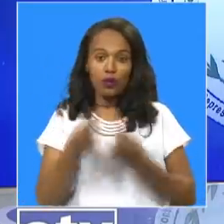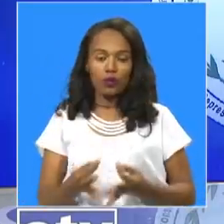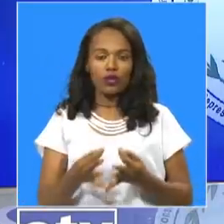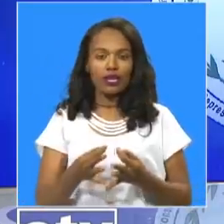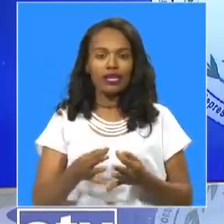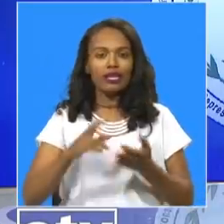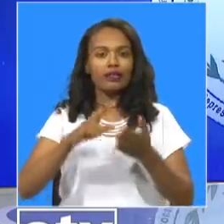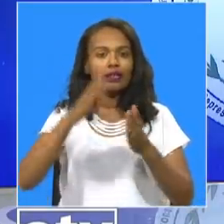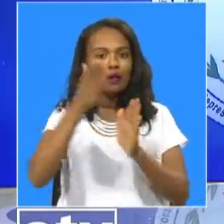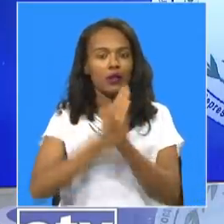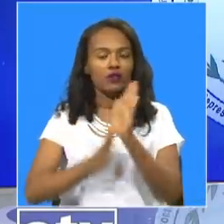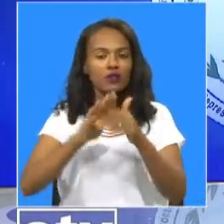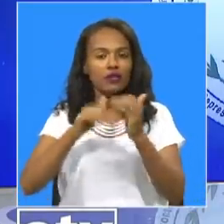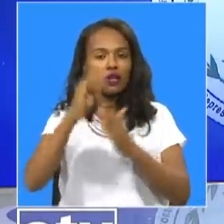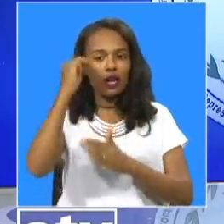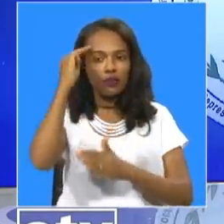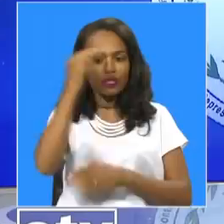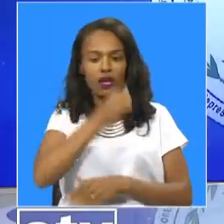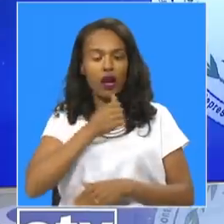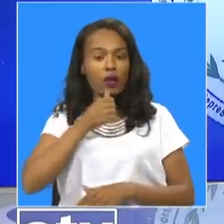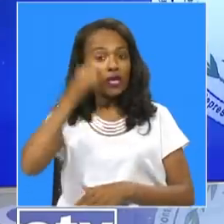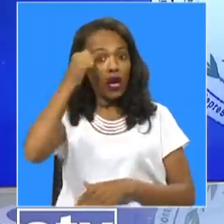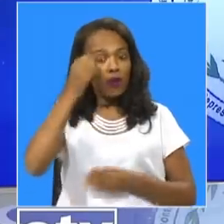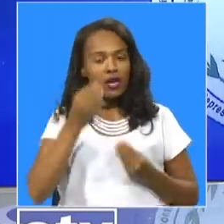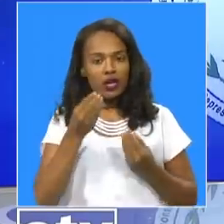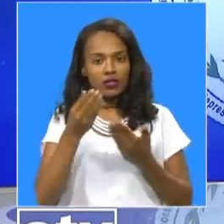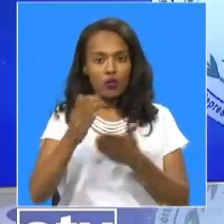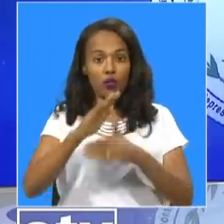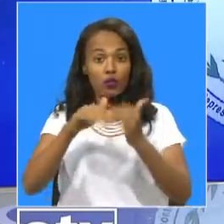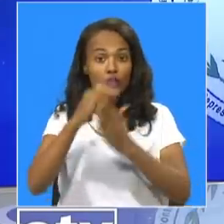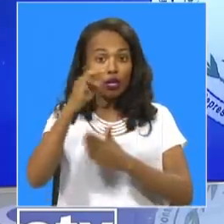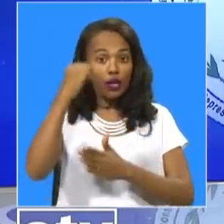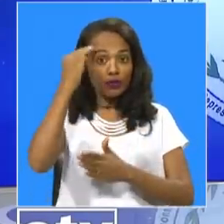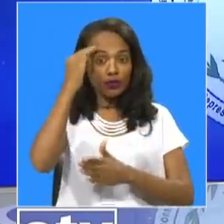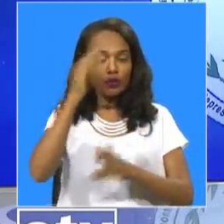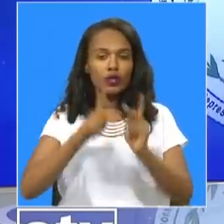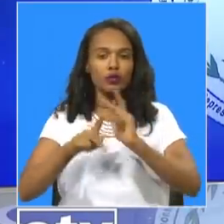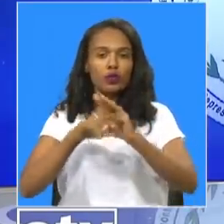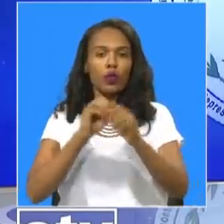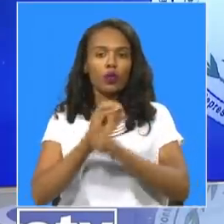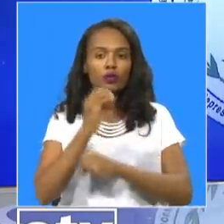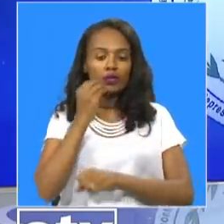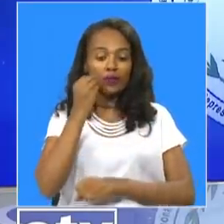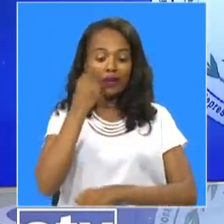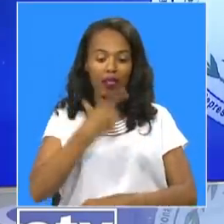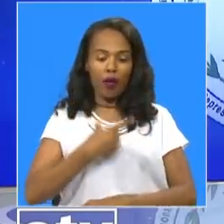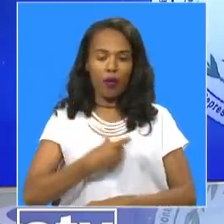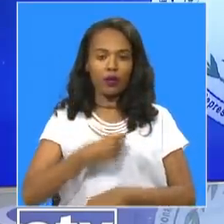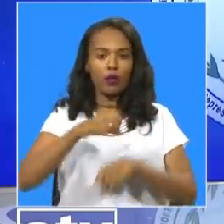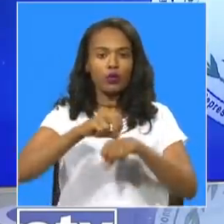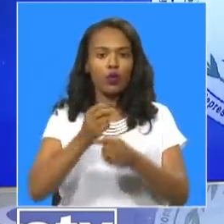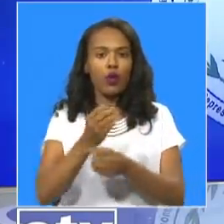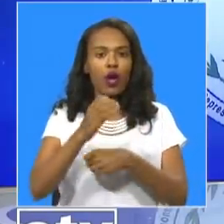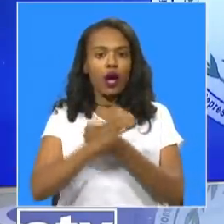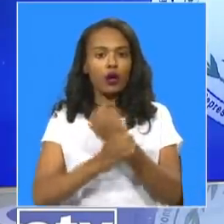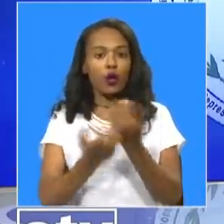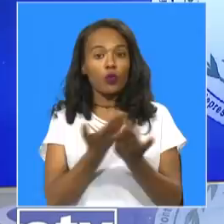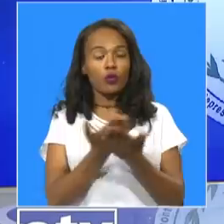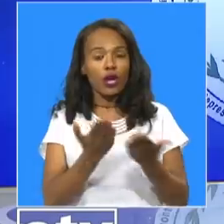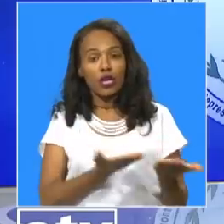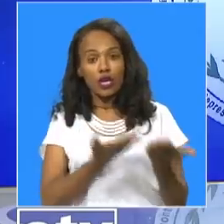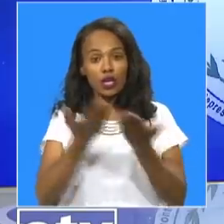በቁርጠኝነት እንደሚያስፈጽም ጠቅላይ ሚኒስትር አብይ አህመድ አስታወቁ። ጠቅላይ ሚኒስትሩ ከስቶካዎች ምክር ቤት አባላት በወቅታዊ ሀገራዊ ጉዳዮች ላይ